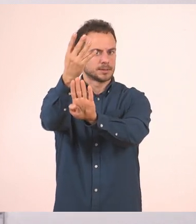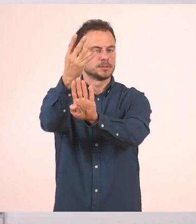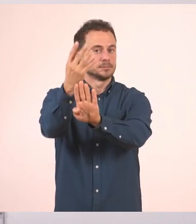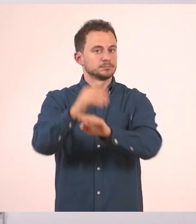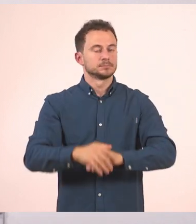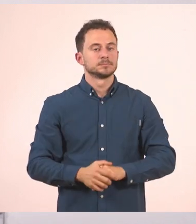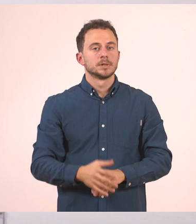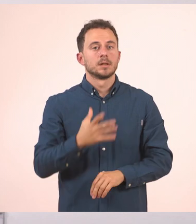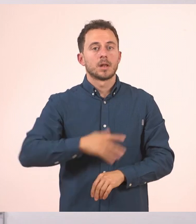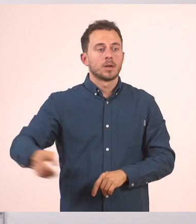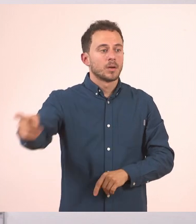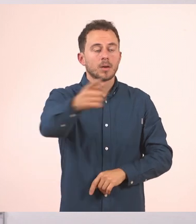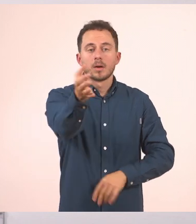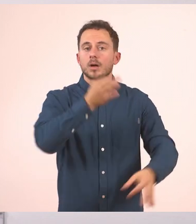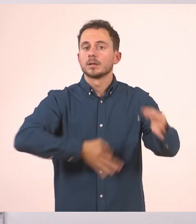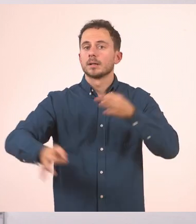Θέλω να μου πείτε τώρα,